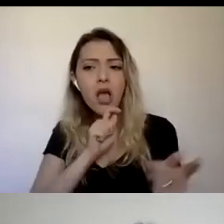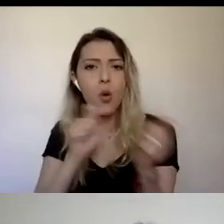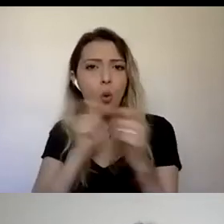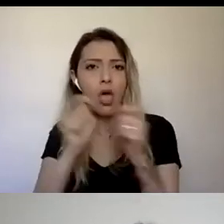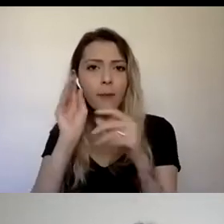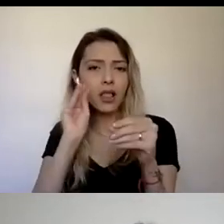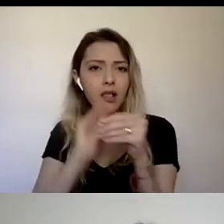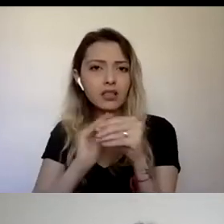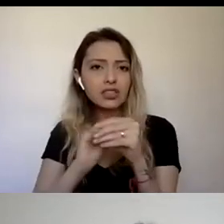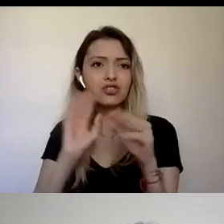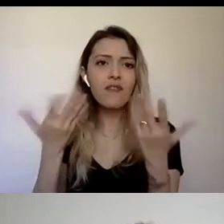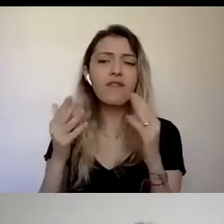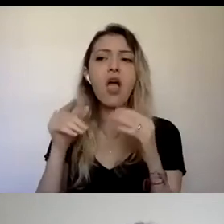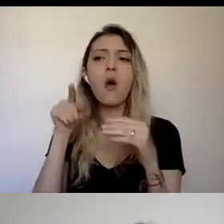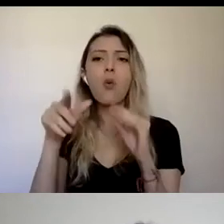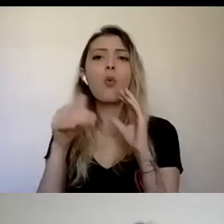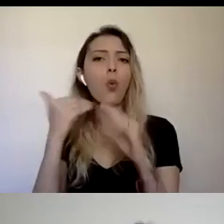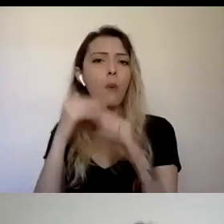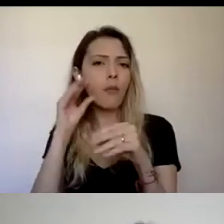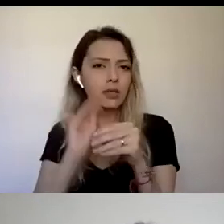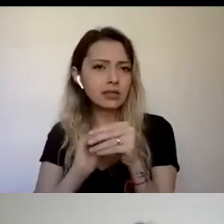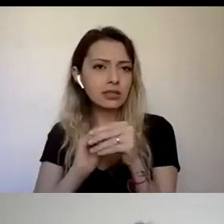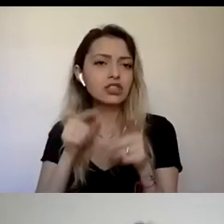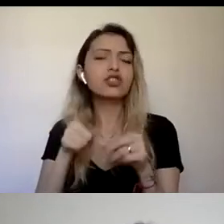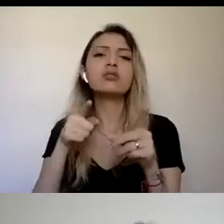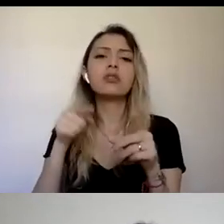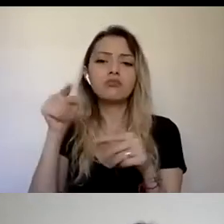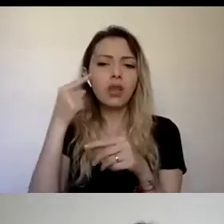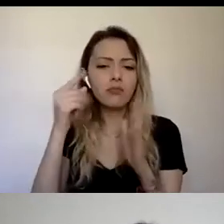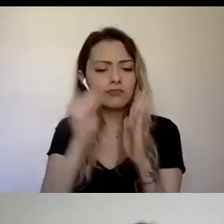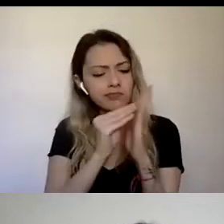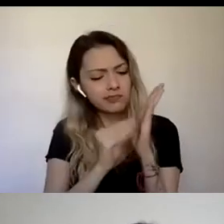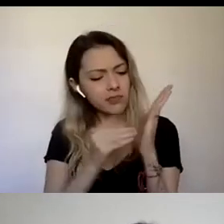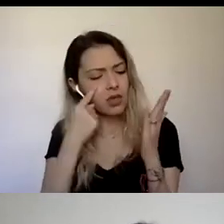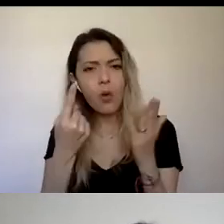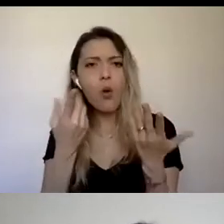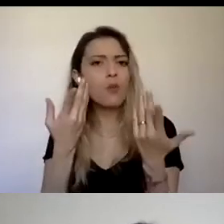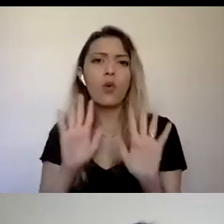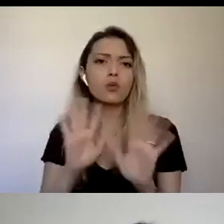onun yorumlanmasında bulamıyorsanız bunu bir insan hakları olarak